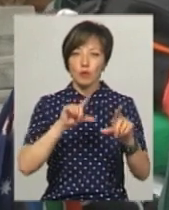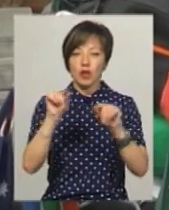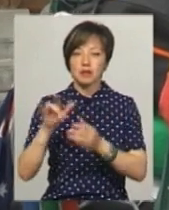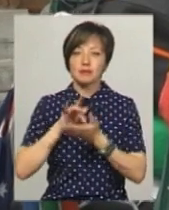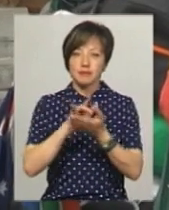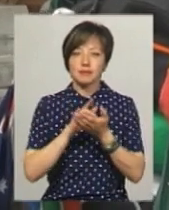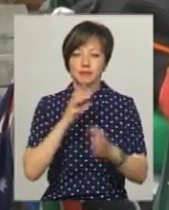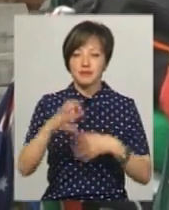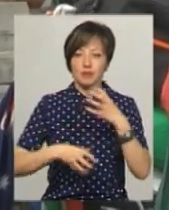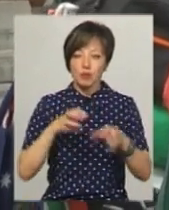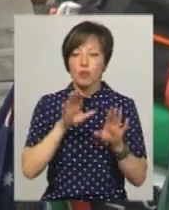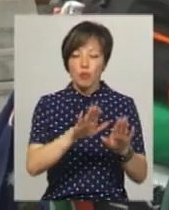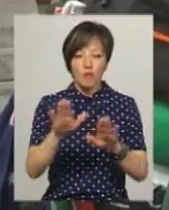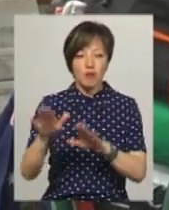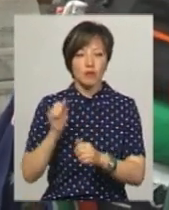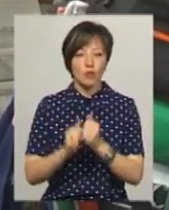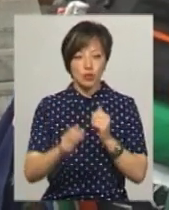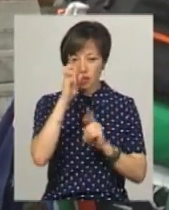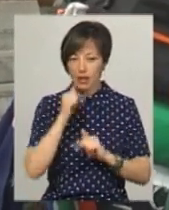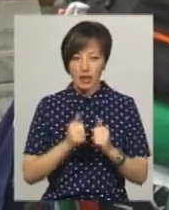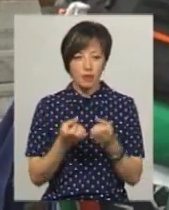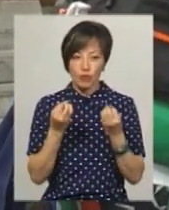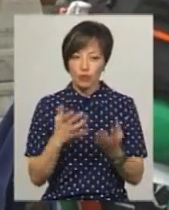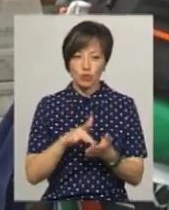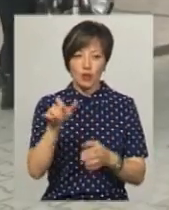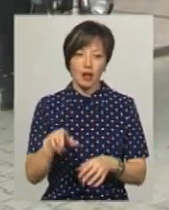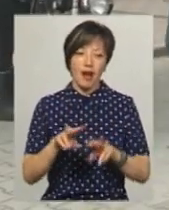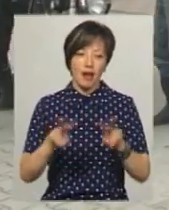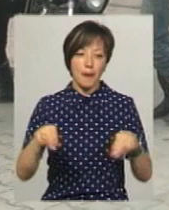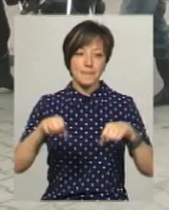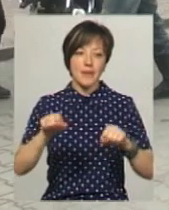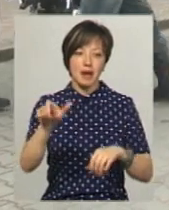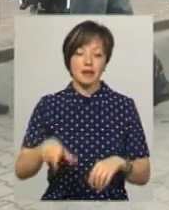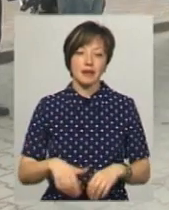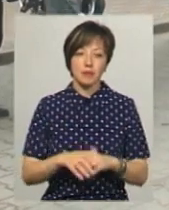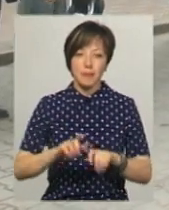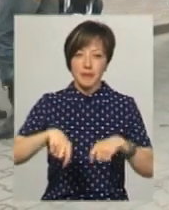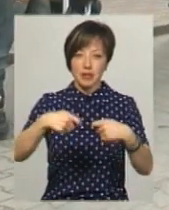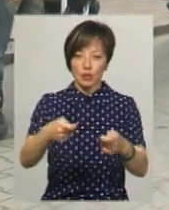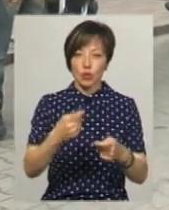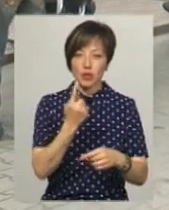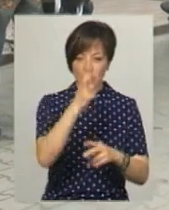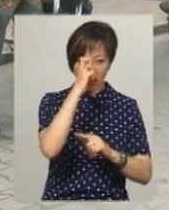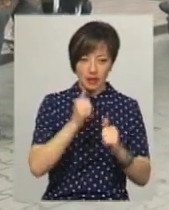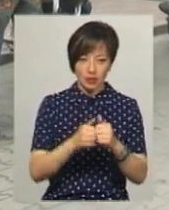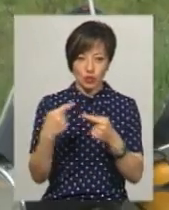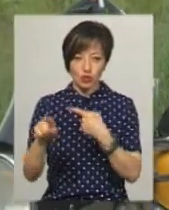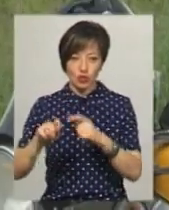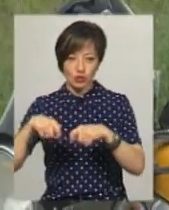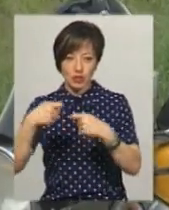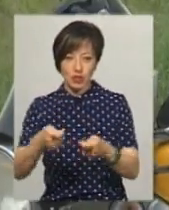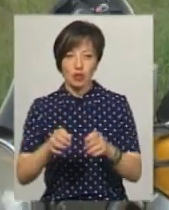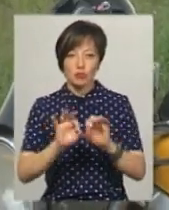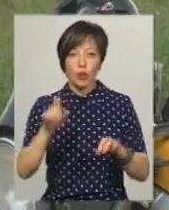кругосвітню подорож і побувати в кожній країні не просто як турист, а як байкер. Естафету байкерші передають від однієї країни до іншої,